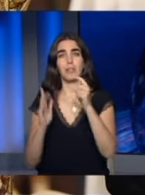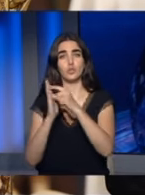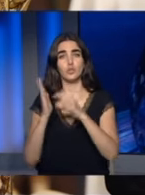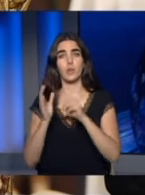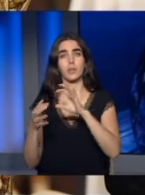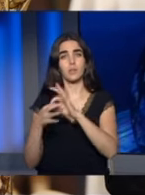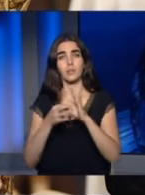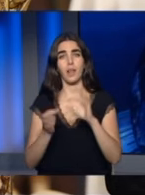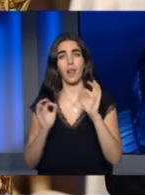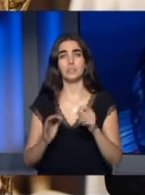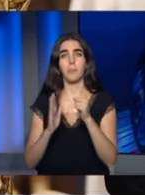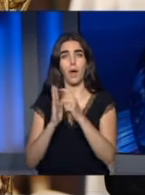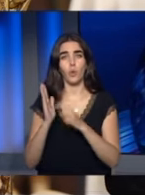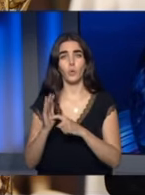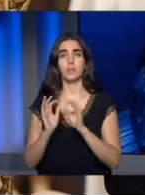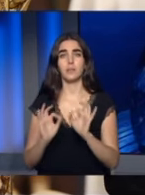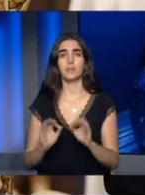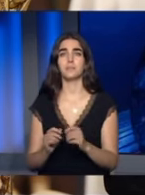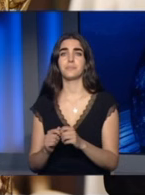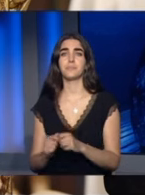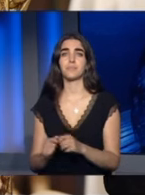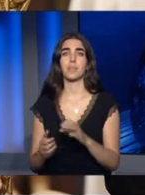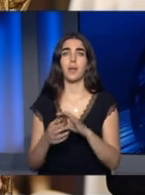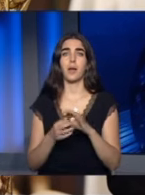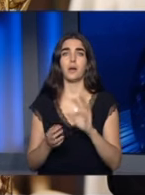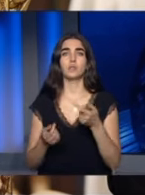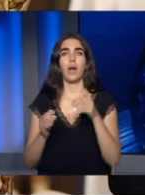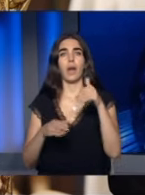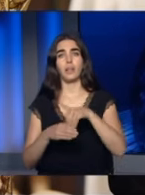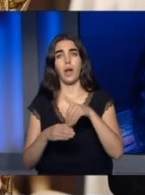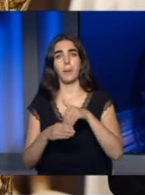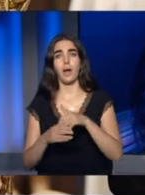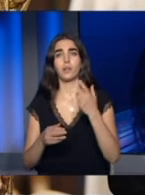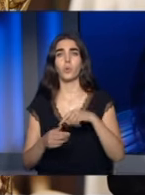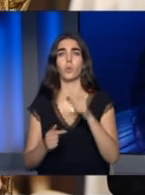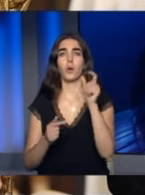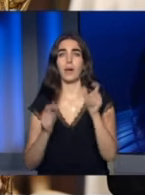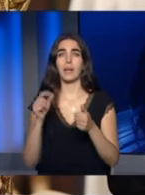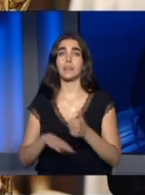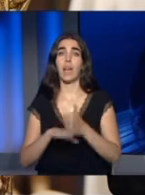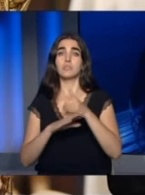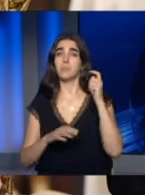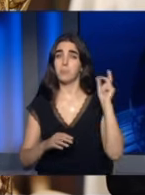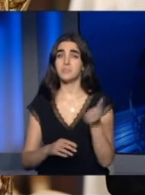الامر اما النواب فعلى عاتقهم مسؤوليه